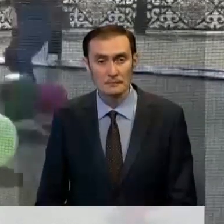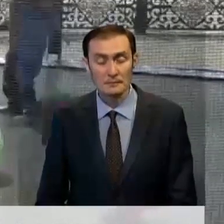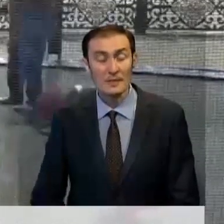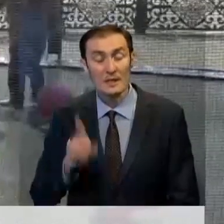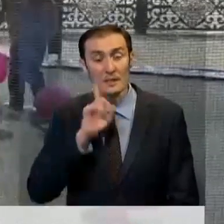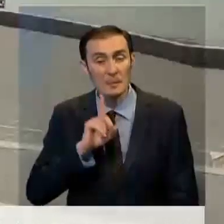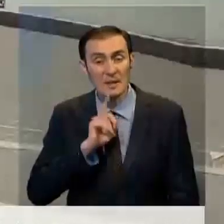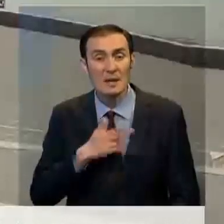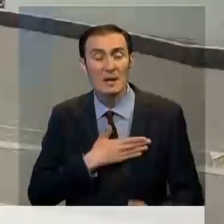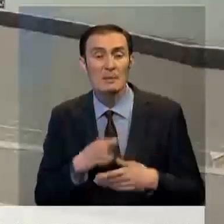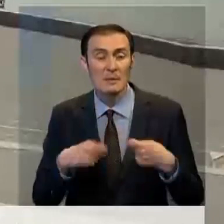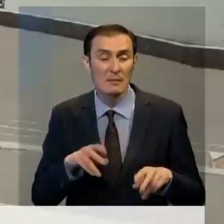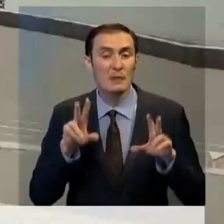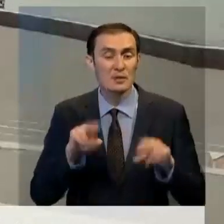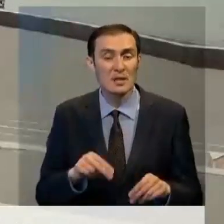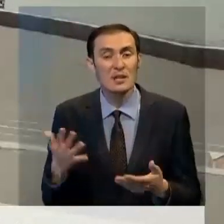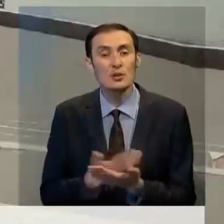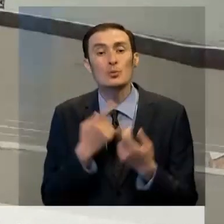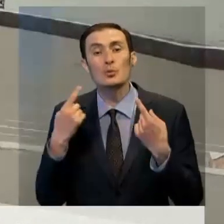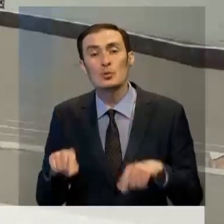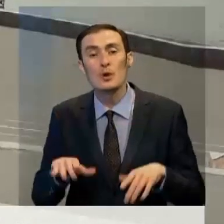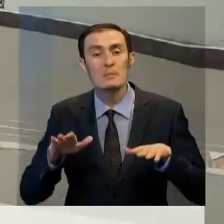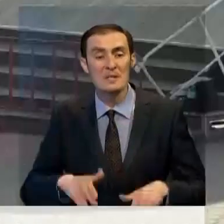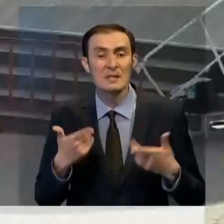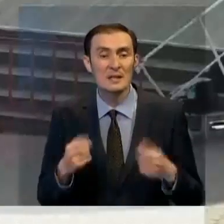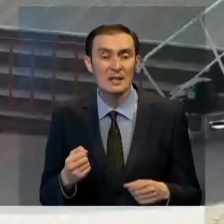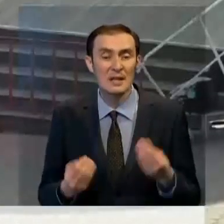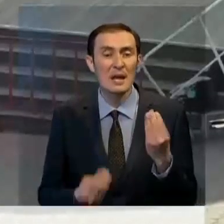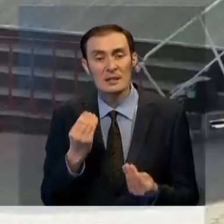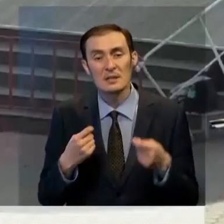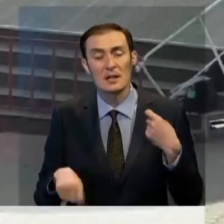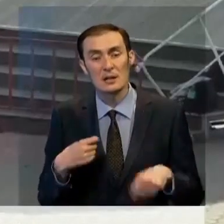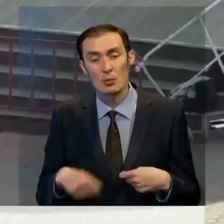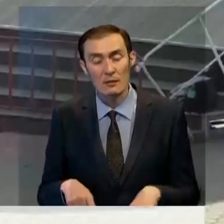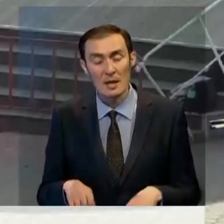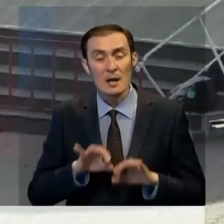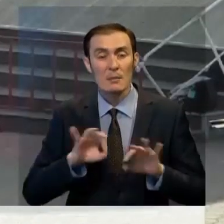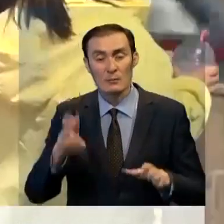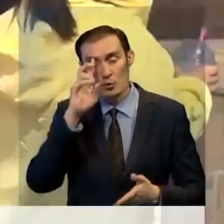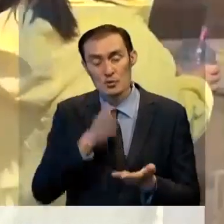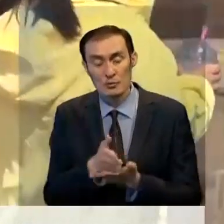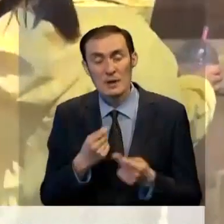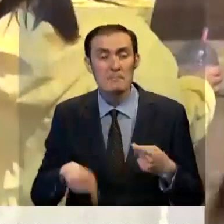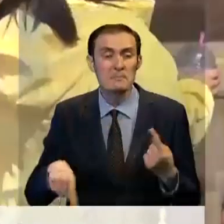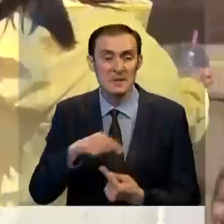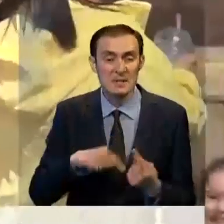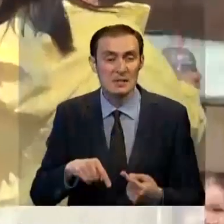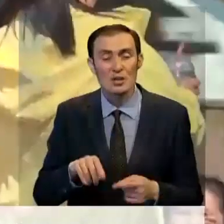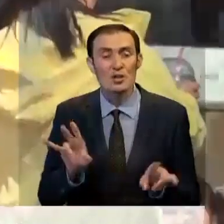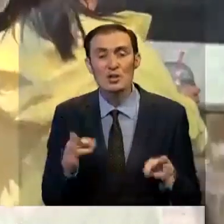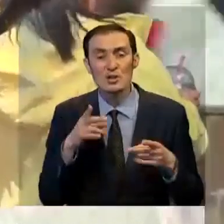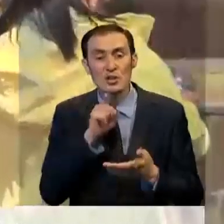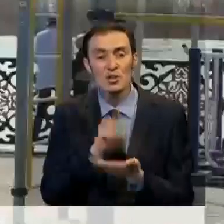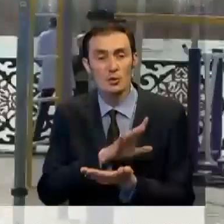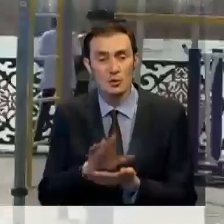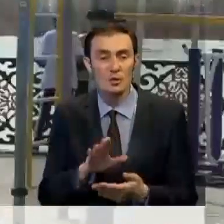Тем не менее, предпринимателям пообещали найти другие площадки для аттракционов и торговли. По словам чиновников, бизнес не должен мешать